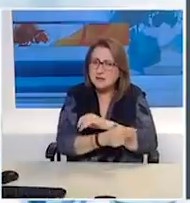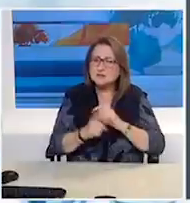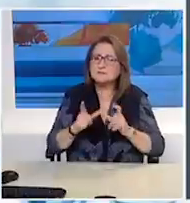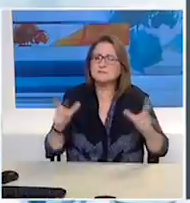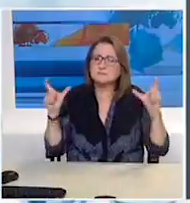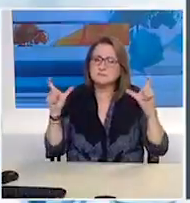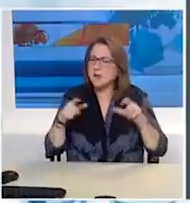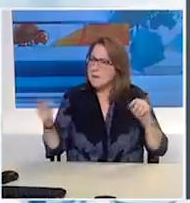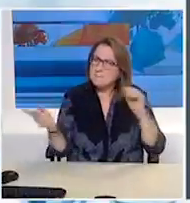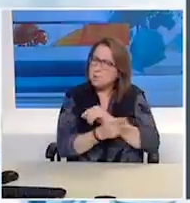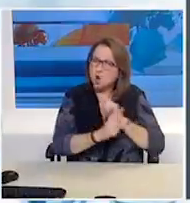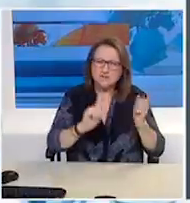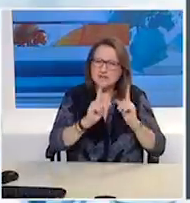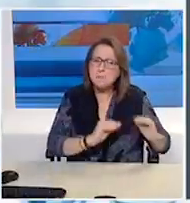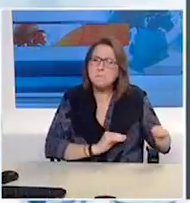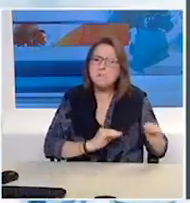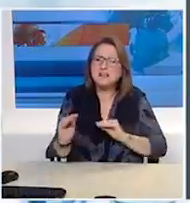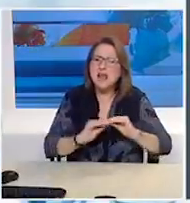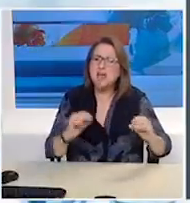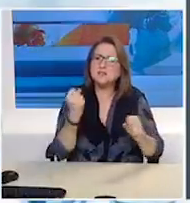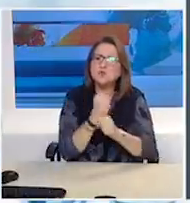και θα συνεχίσουν ως τη 1 Ιουνίου.